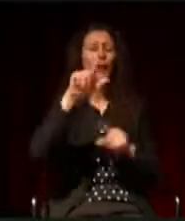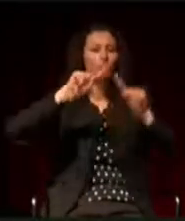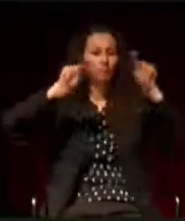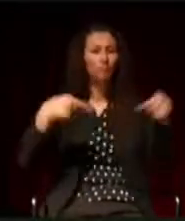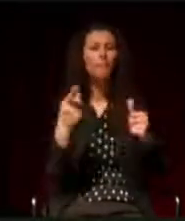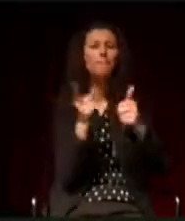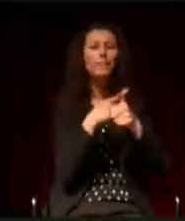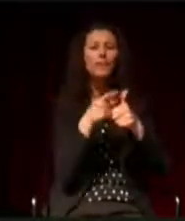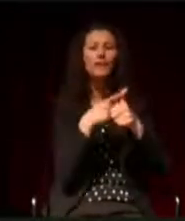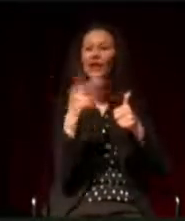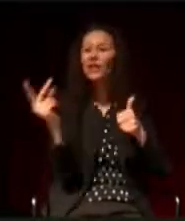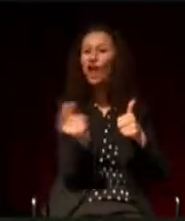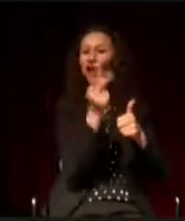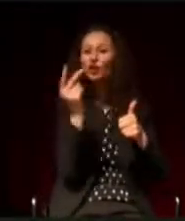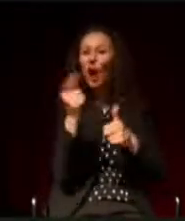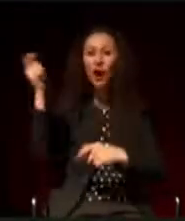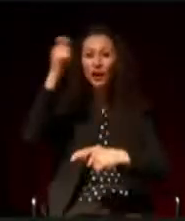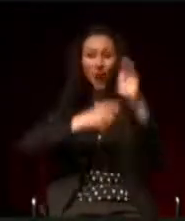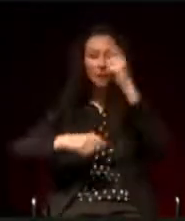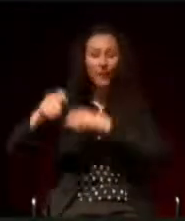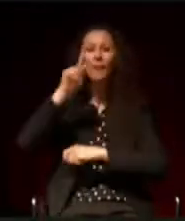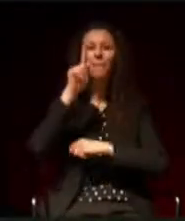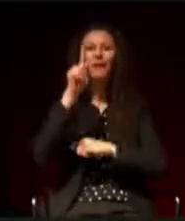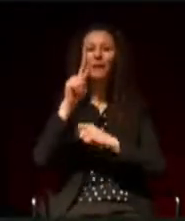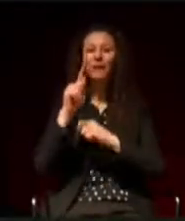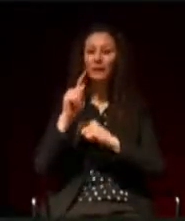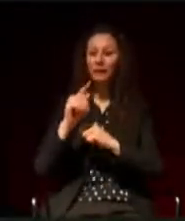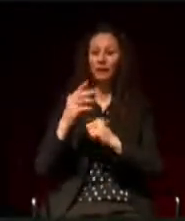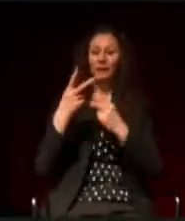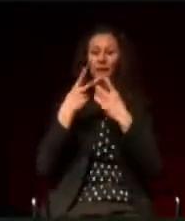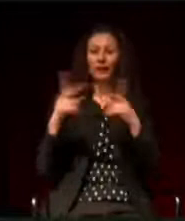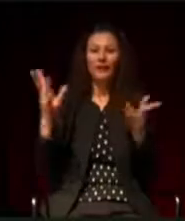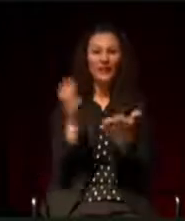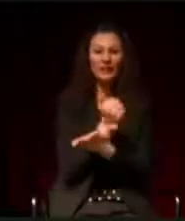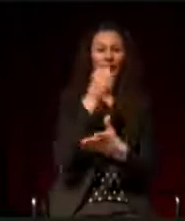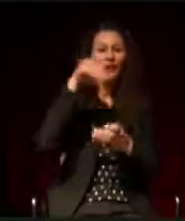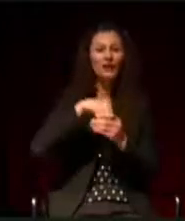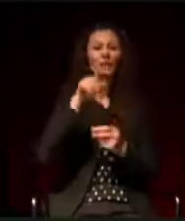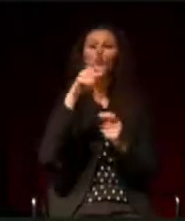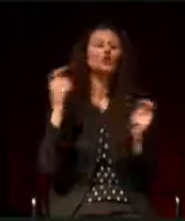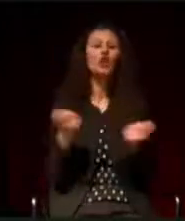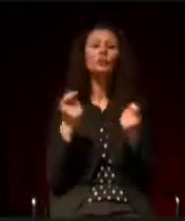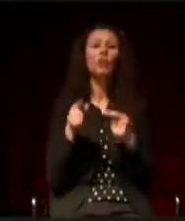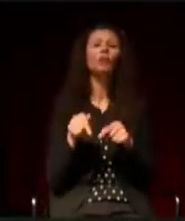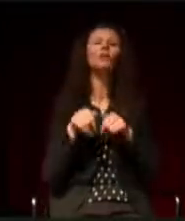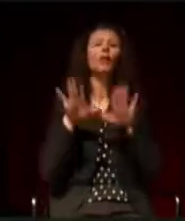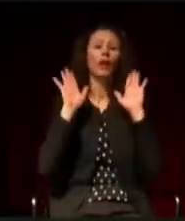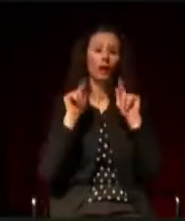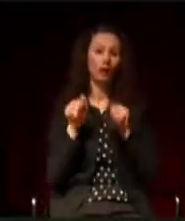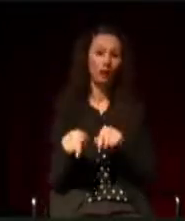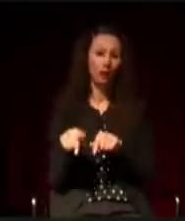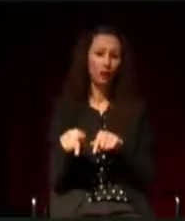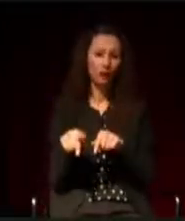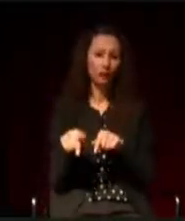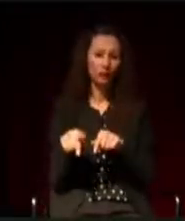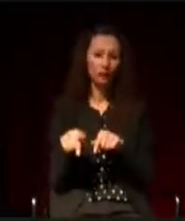Birincisi, kaçak yapılara bir meşruiyet kazandırmak için yapılan bir çalışma değil bu.